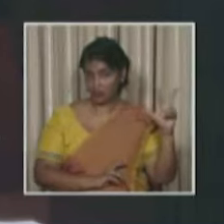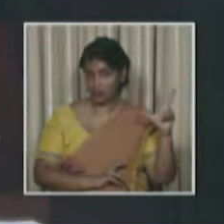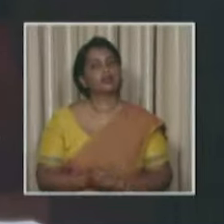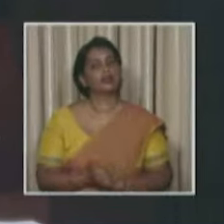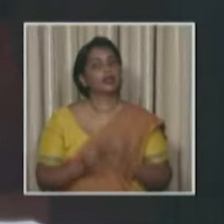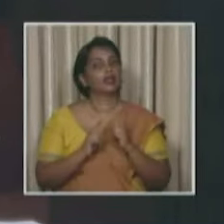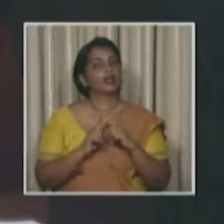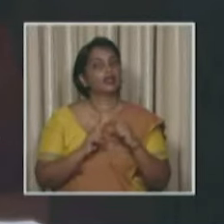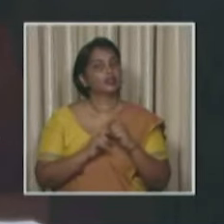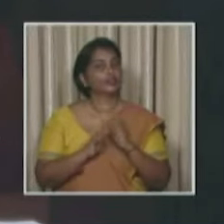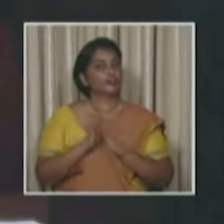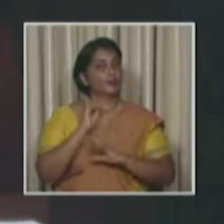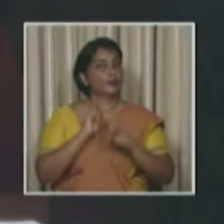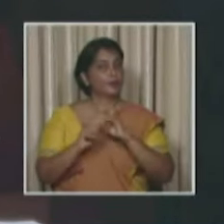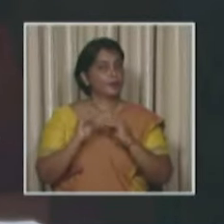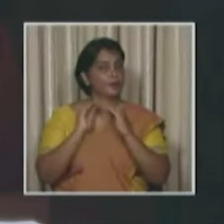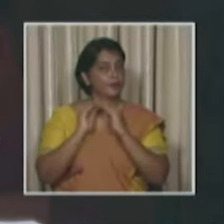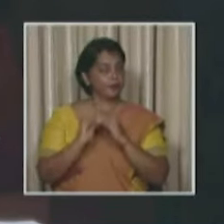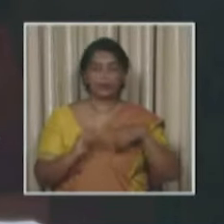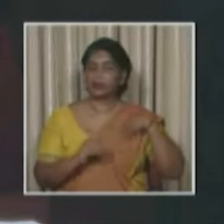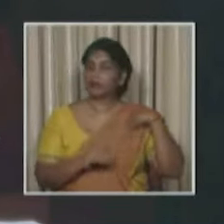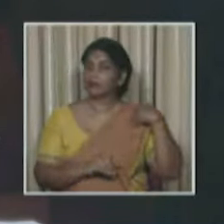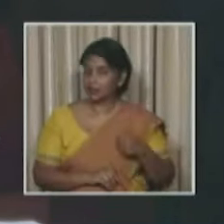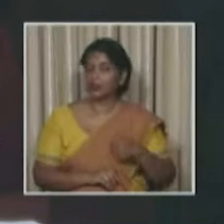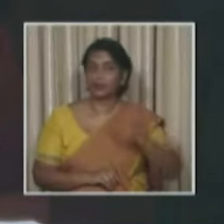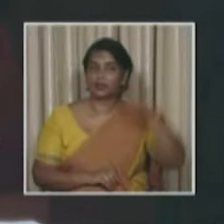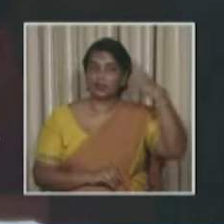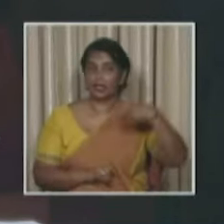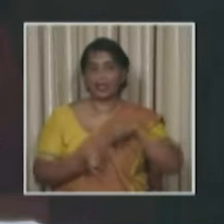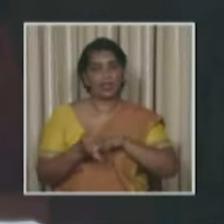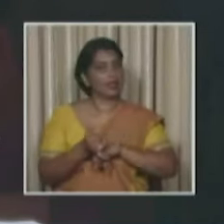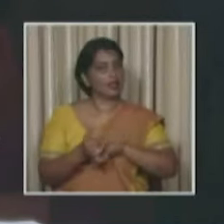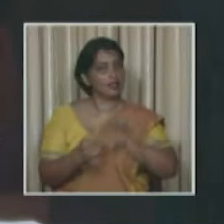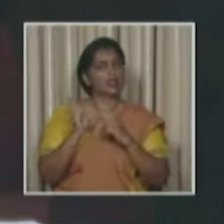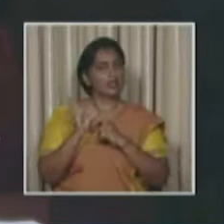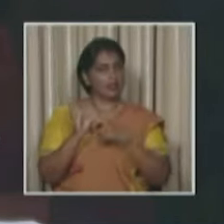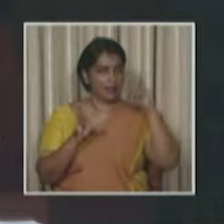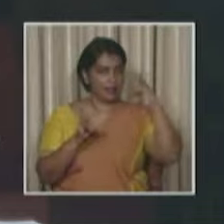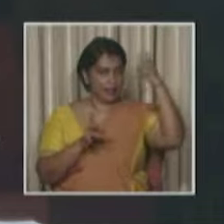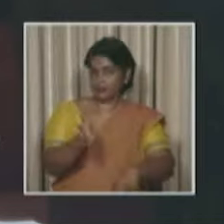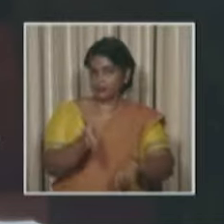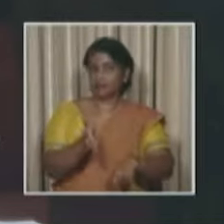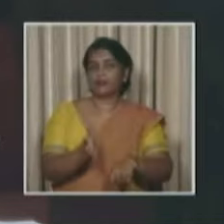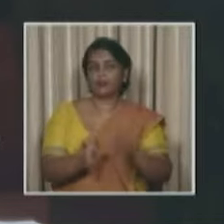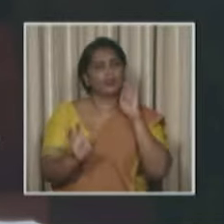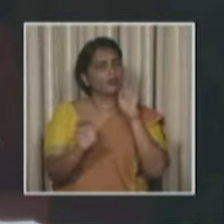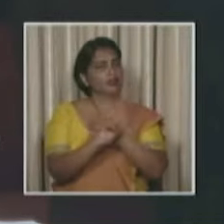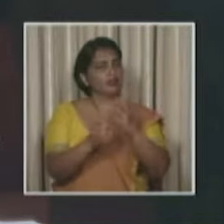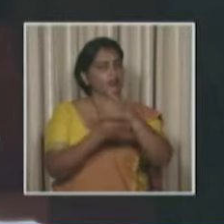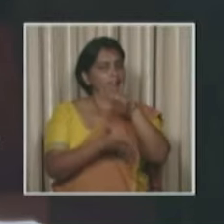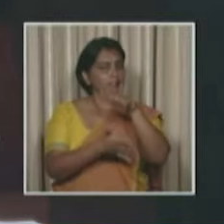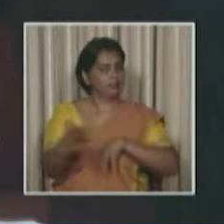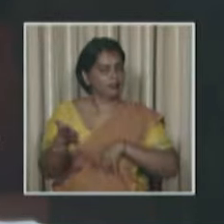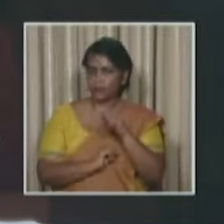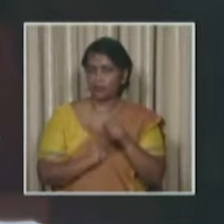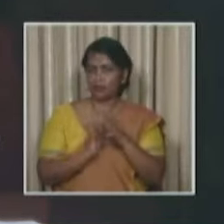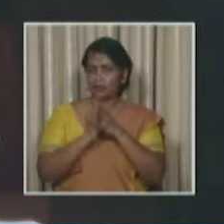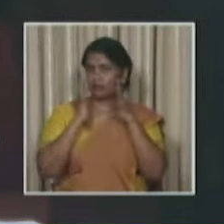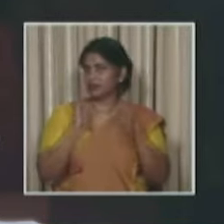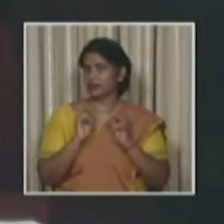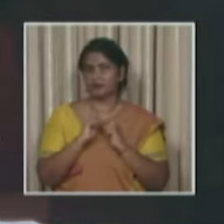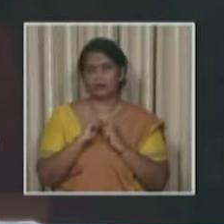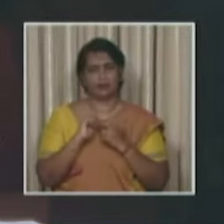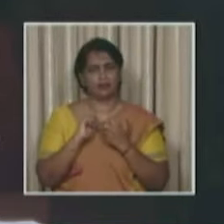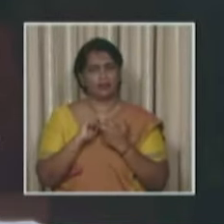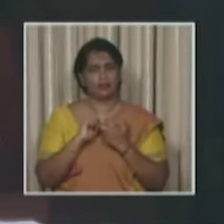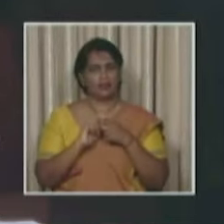2024/4/18 දින අධ්‍යාපන අමාත්‍යාංශයේ ජ්‍යෙෂ්ඨ සහකාර ලේකම්තුමිය අත්සනින් නිගුත්තුණු ලිපිය තුළ වැඩි